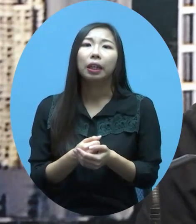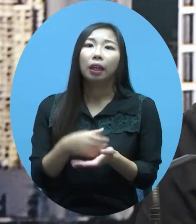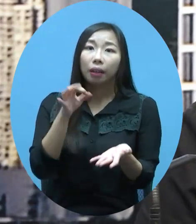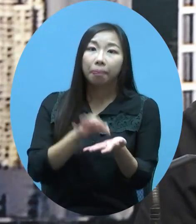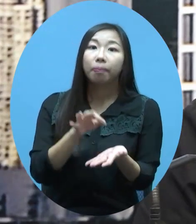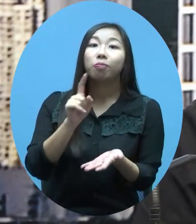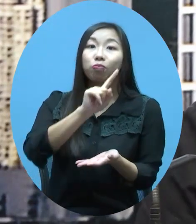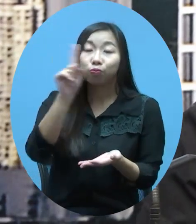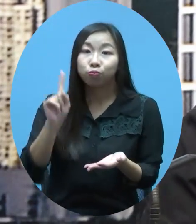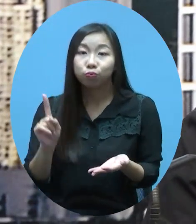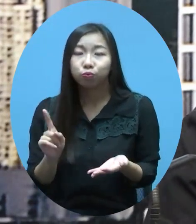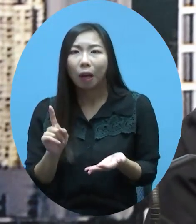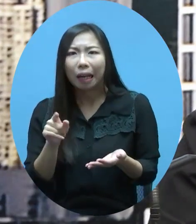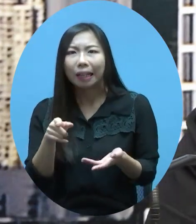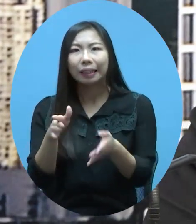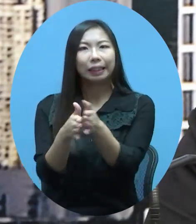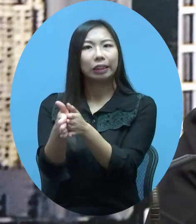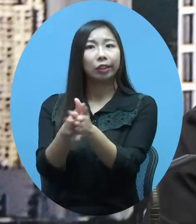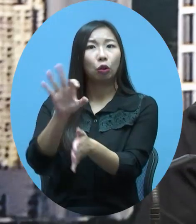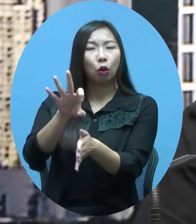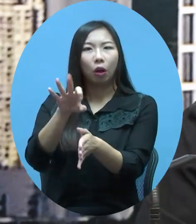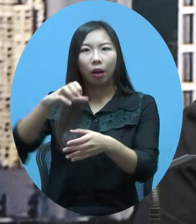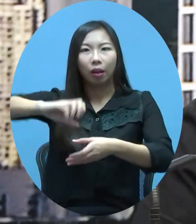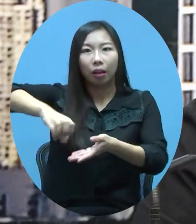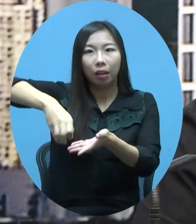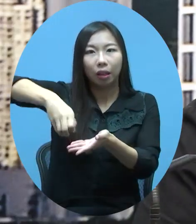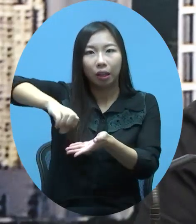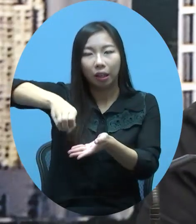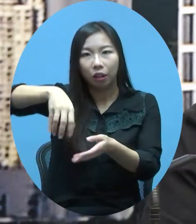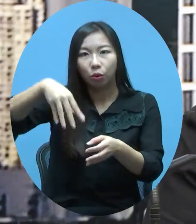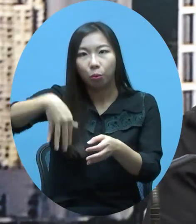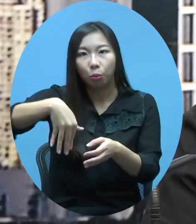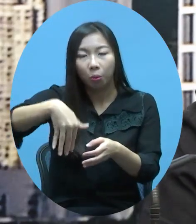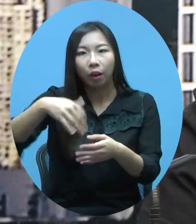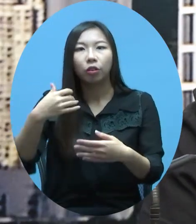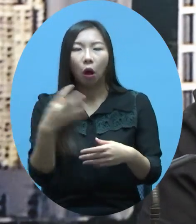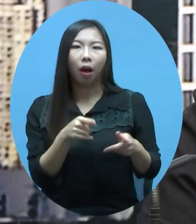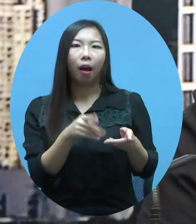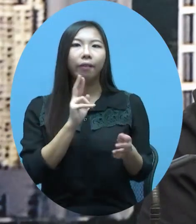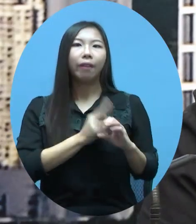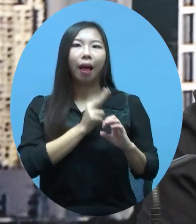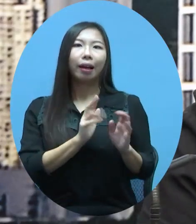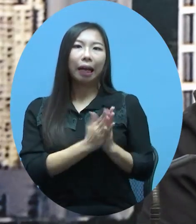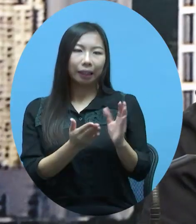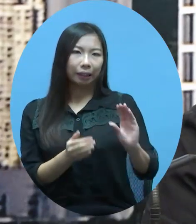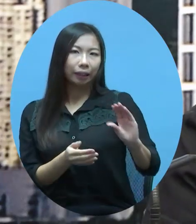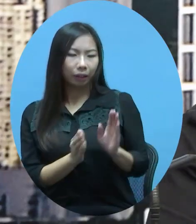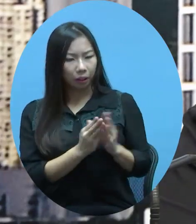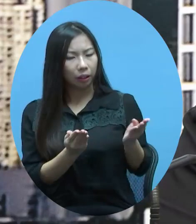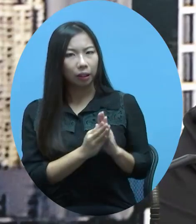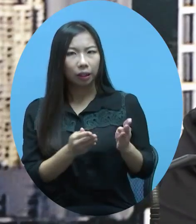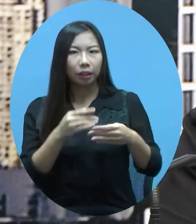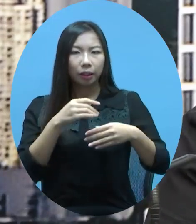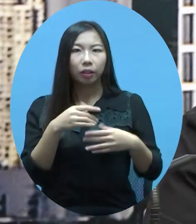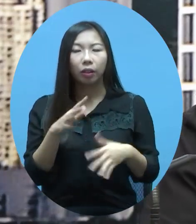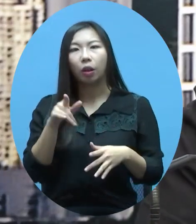哋廁所嗰、那個係廁所水龍頭同埋嗰個佛經啦。因為我哋攞個板啊，就係攞咗一個比較